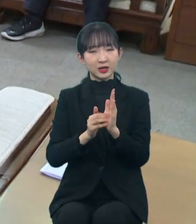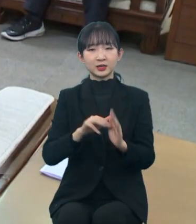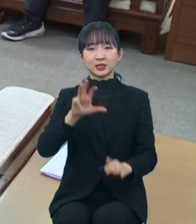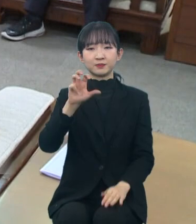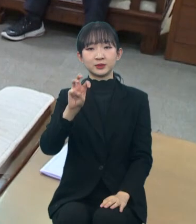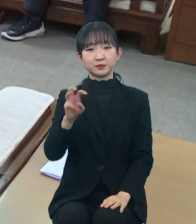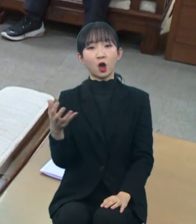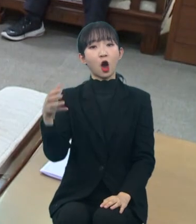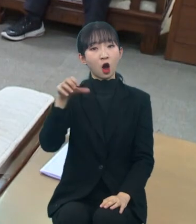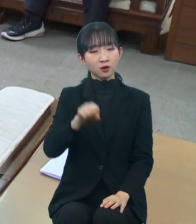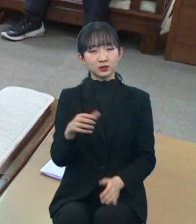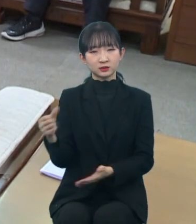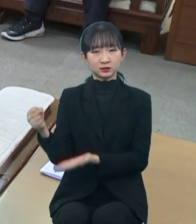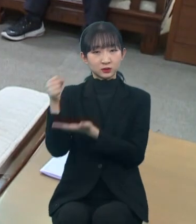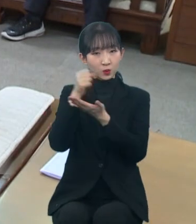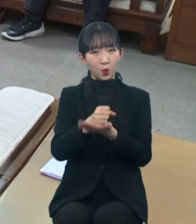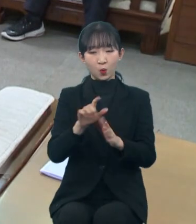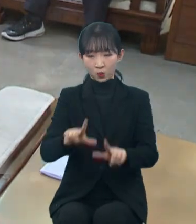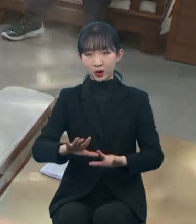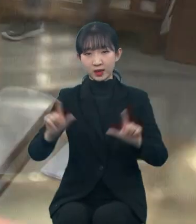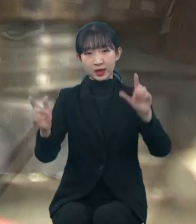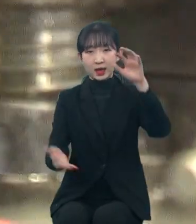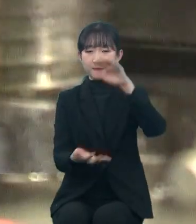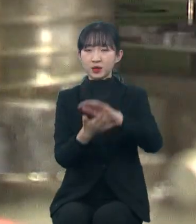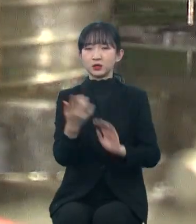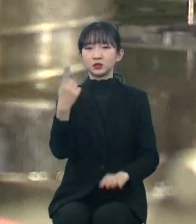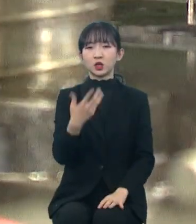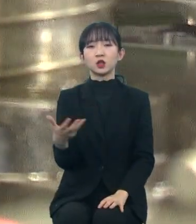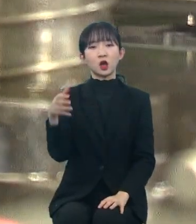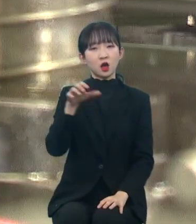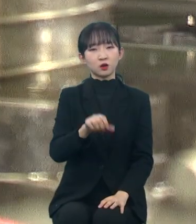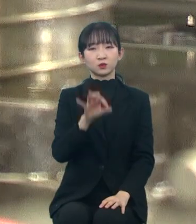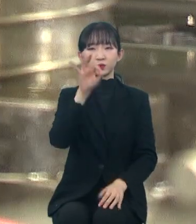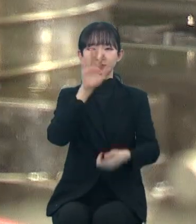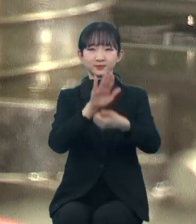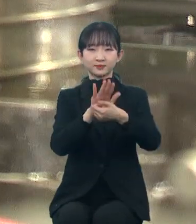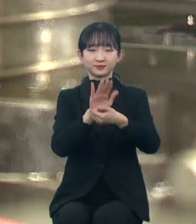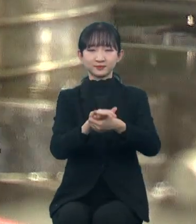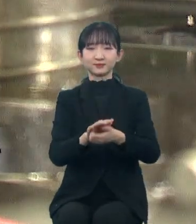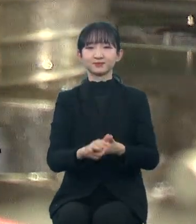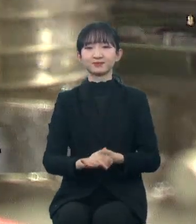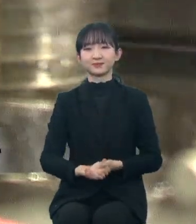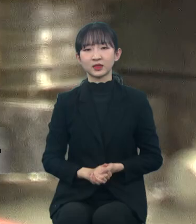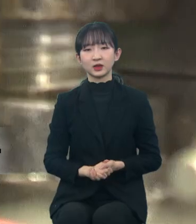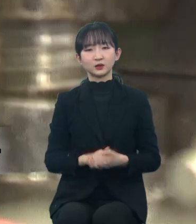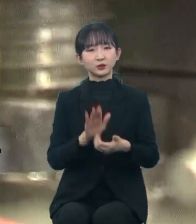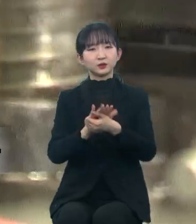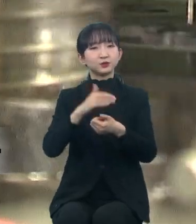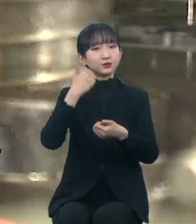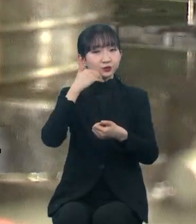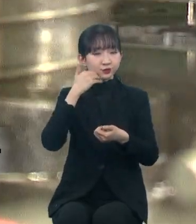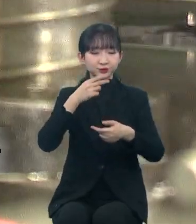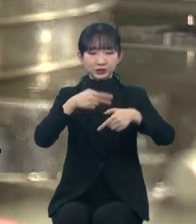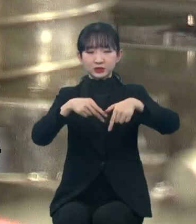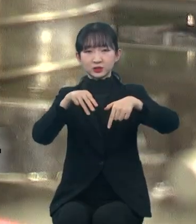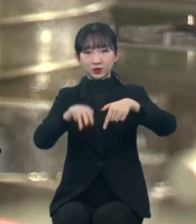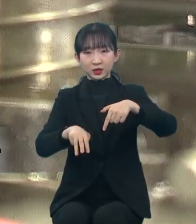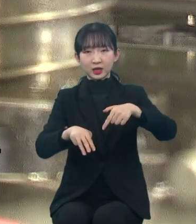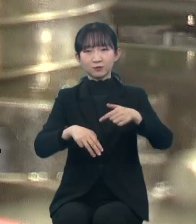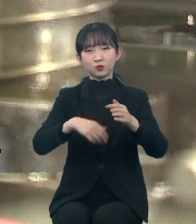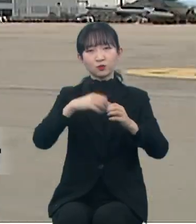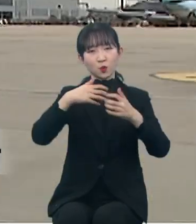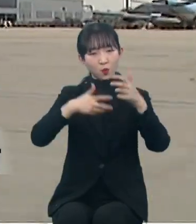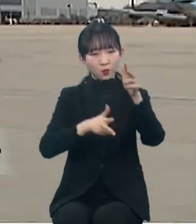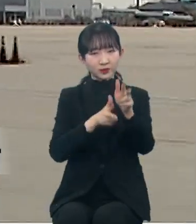들여 올해까지 모두 1,000억 원 규모의 보증 지원에 나선다는 계획입니다. 지원 대상은 인천에 있는 소재 부품